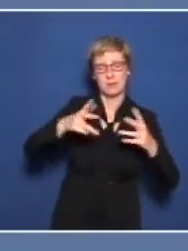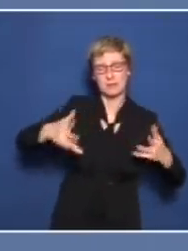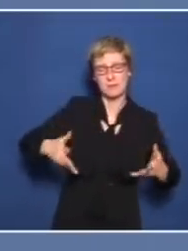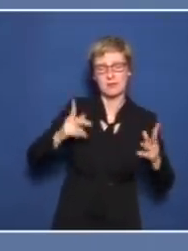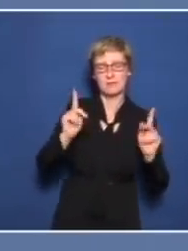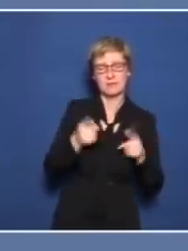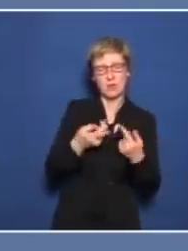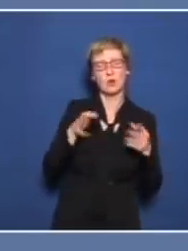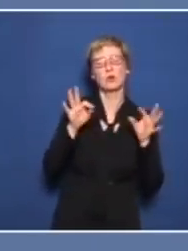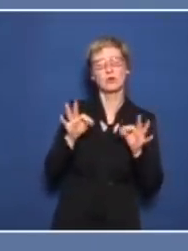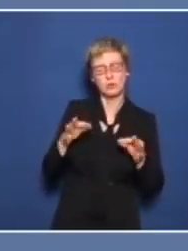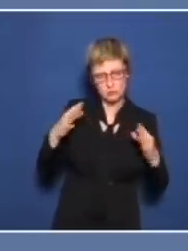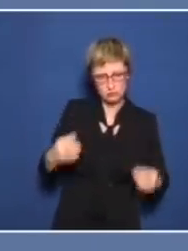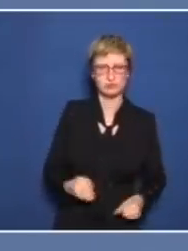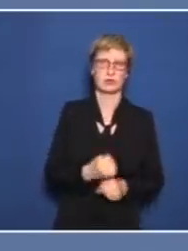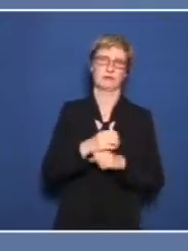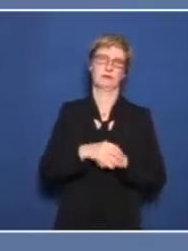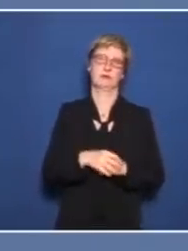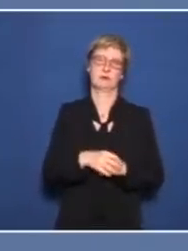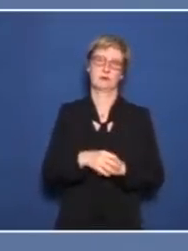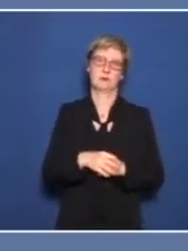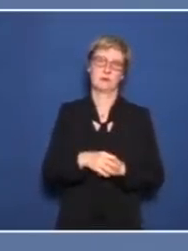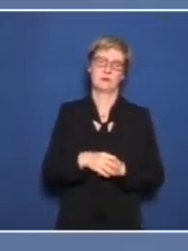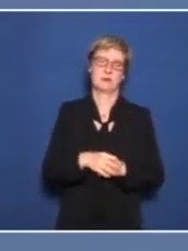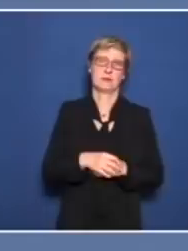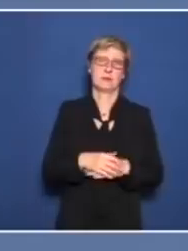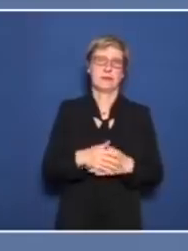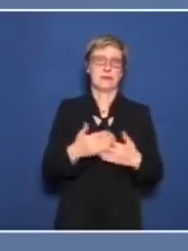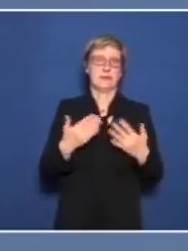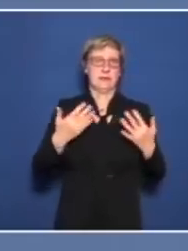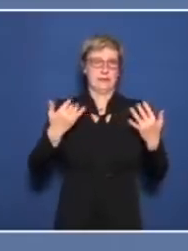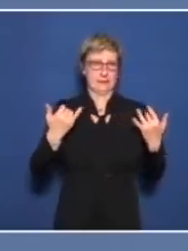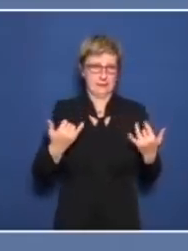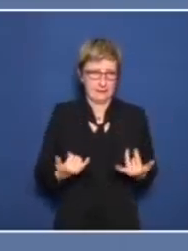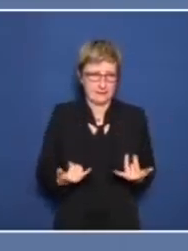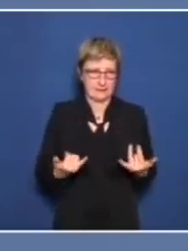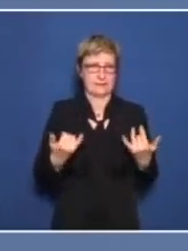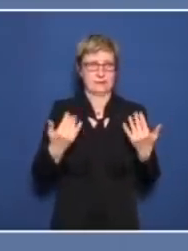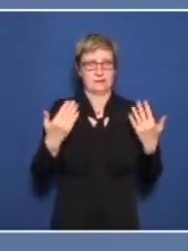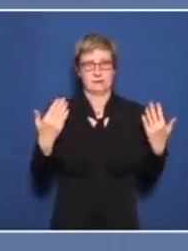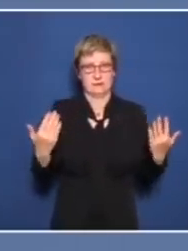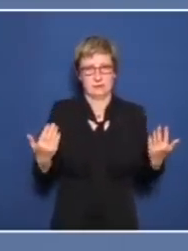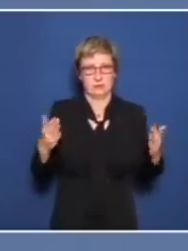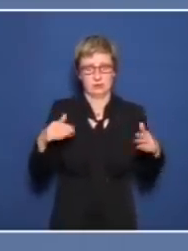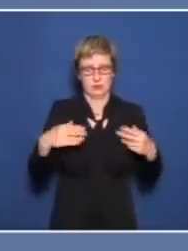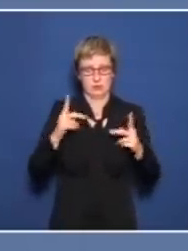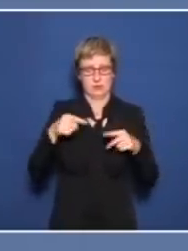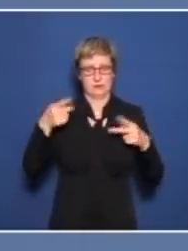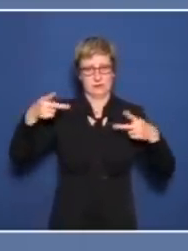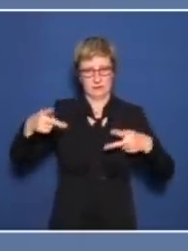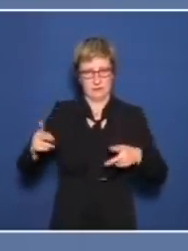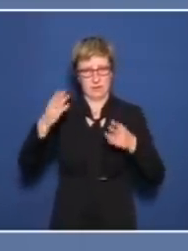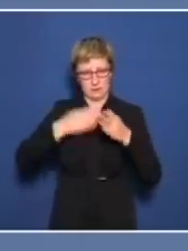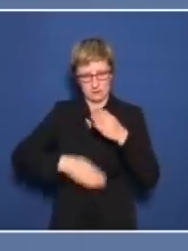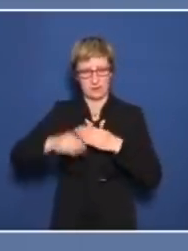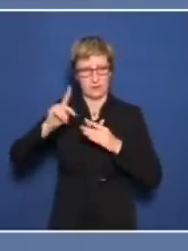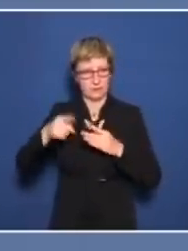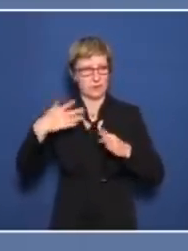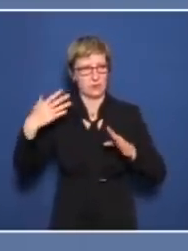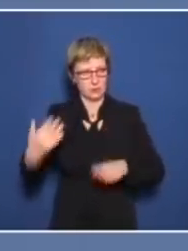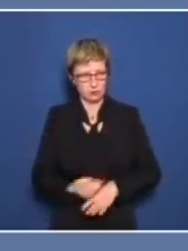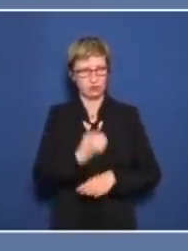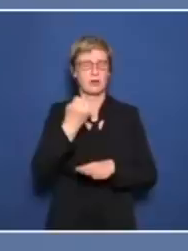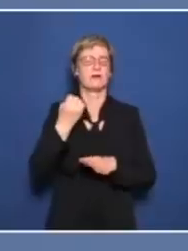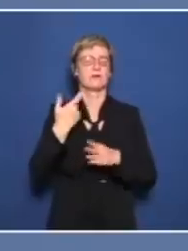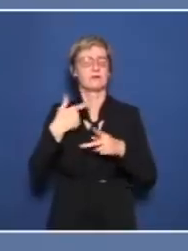geschafft. Und wir werden jetzt auch in diesem Weg raus, der auch nicht spannungsfrei ist, da bin ich sehr zuversichtlich, auch das noch gemeinsam schaffen. Aber es wird noch